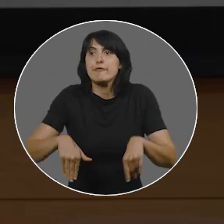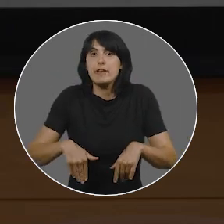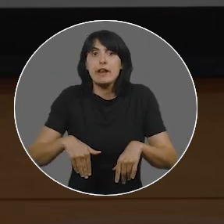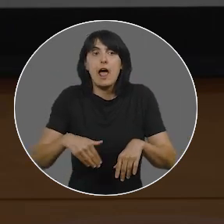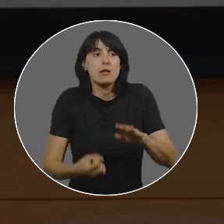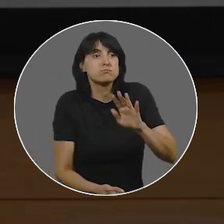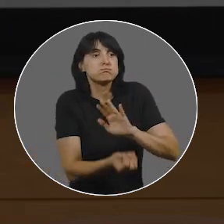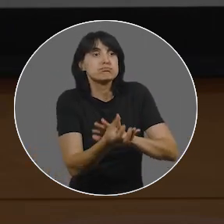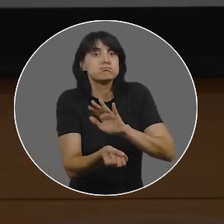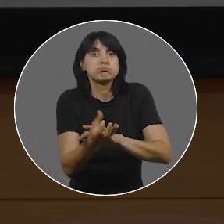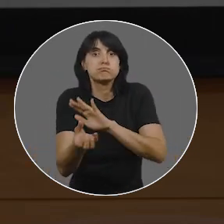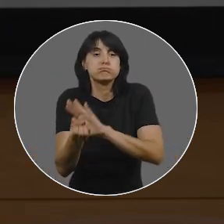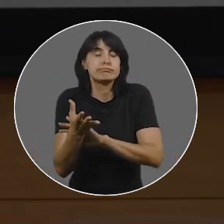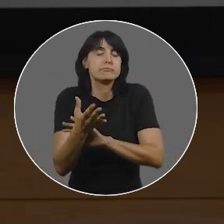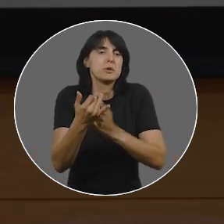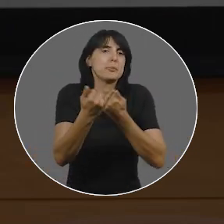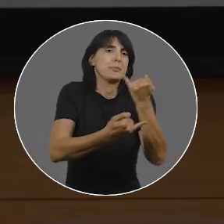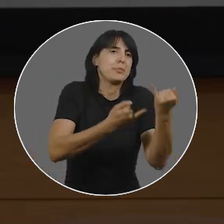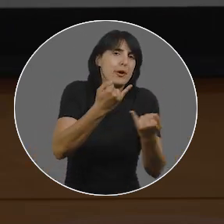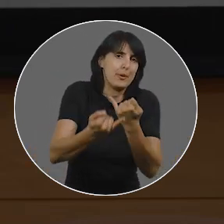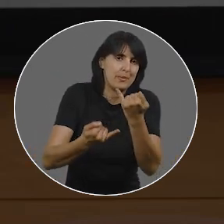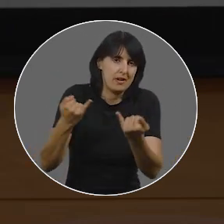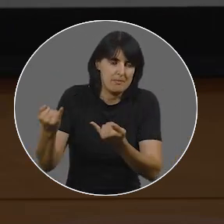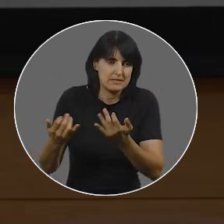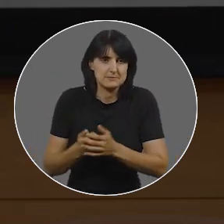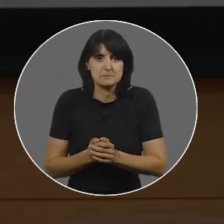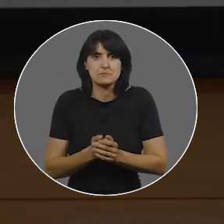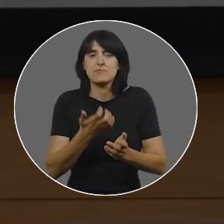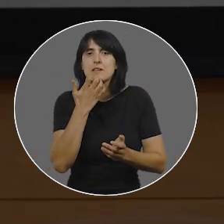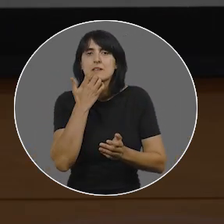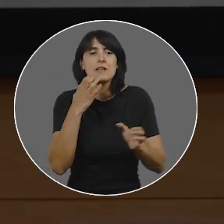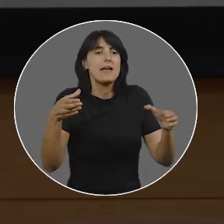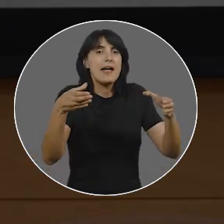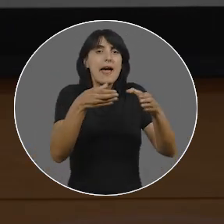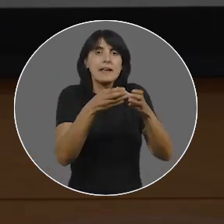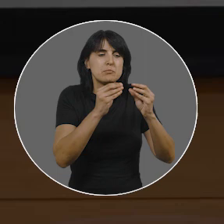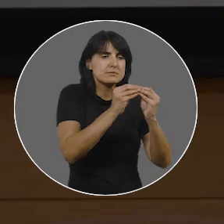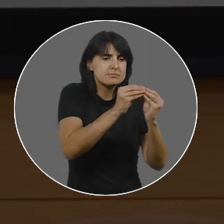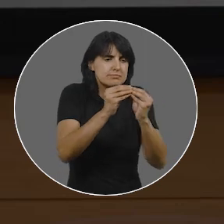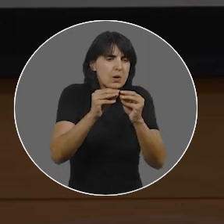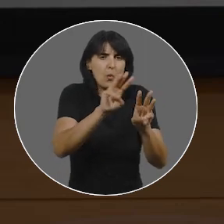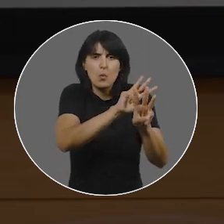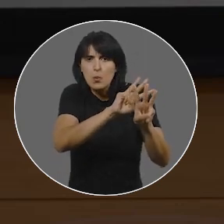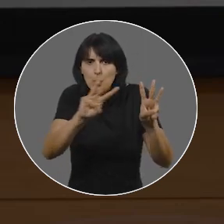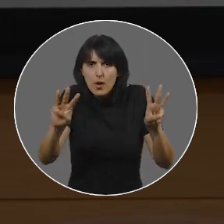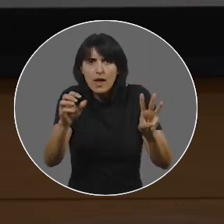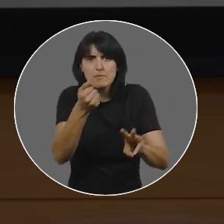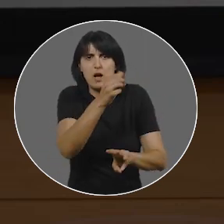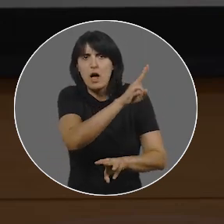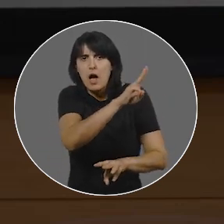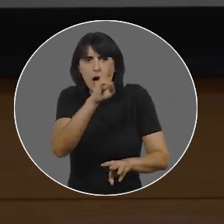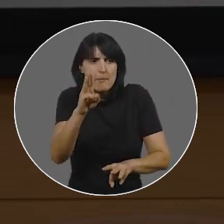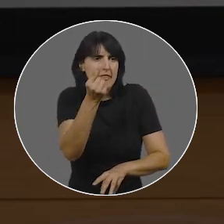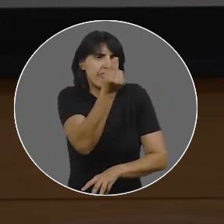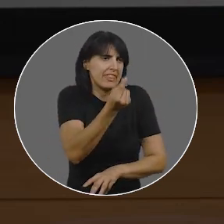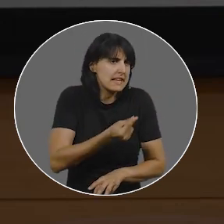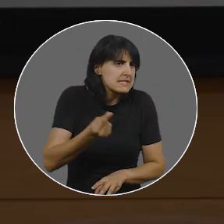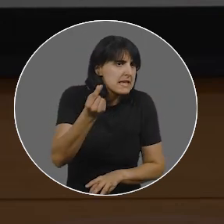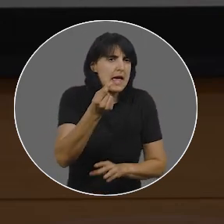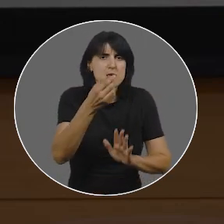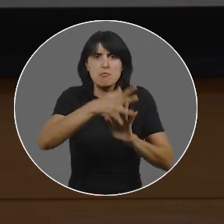ens trobem amb moltes casuístiques. Per exemple, equips de desenvolupament, ja siguin